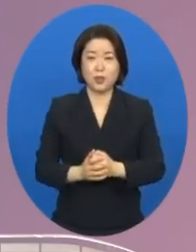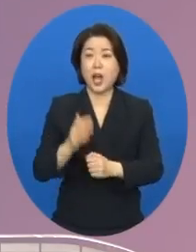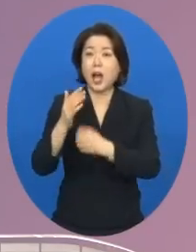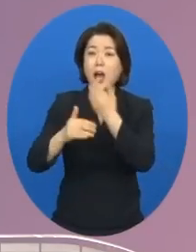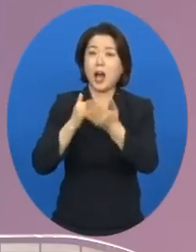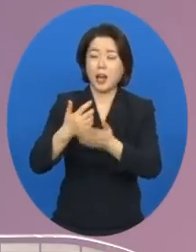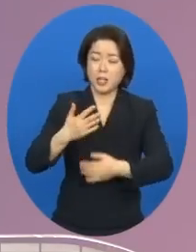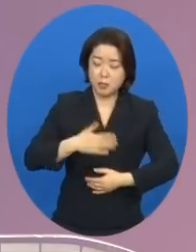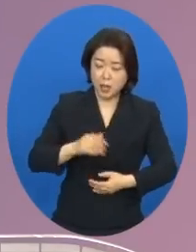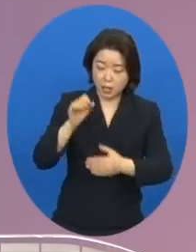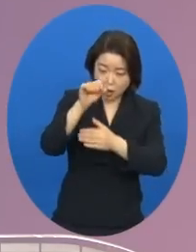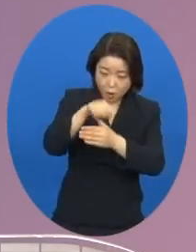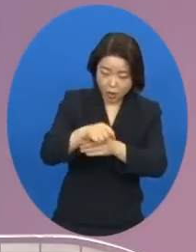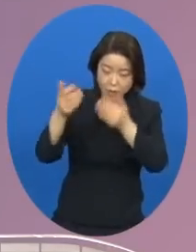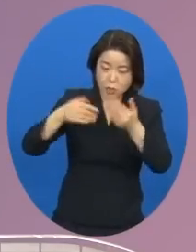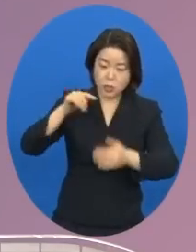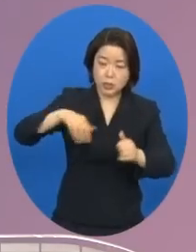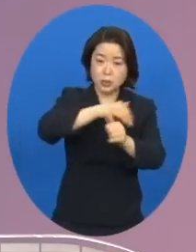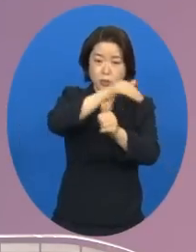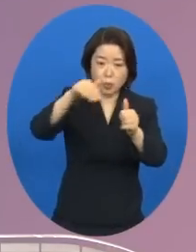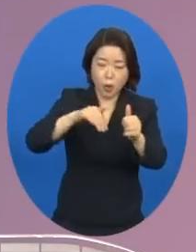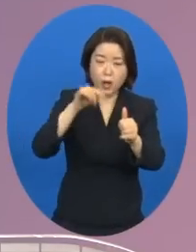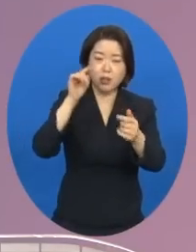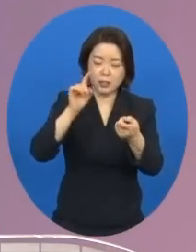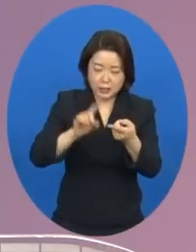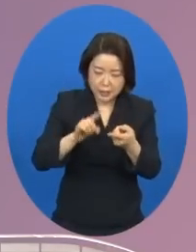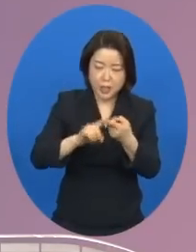내게 허락하신 그 환경을 감사.